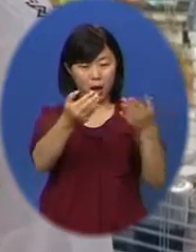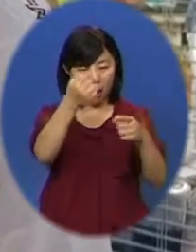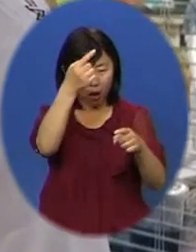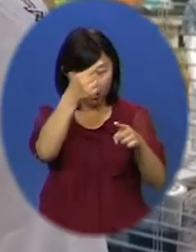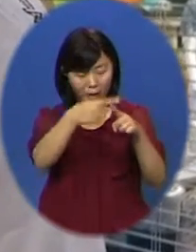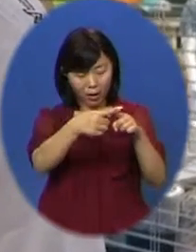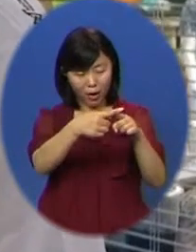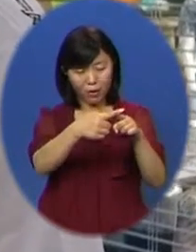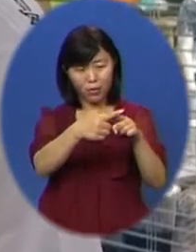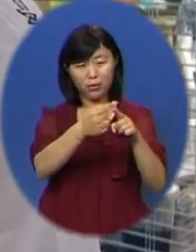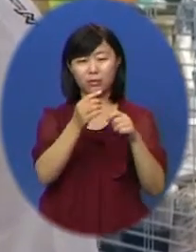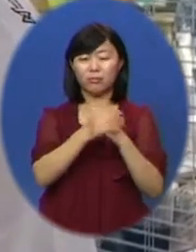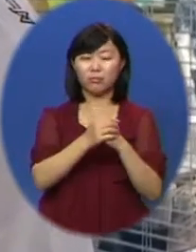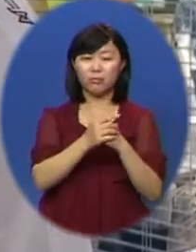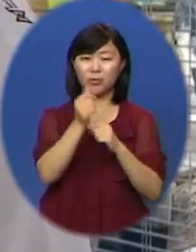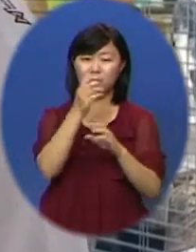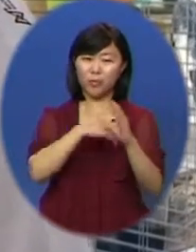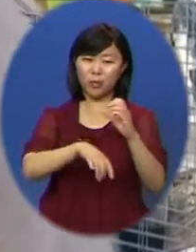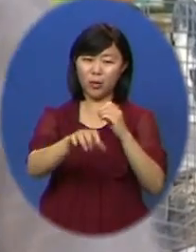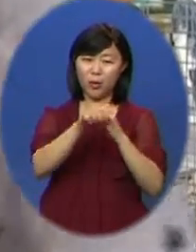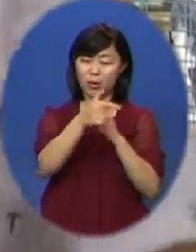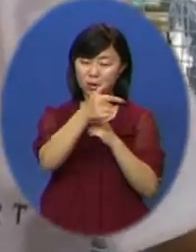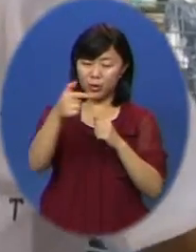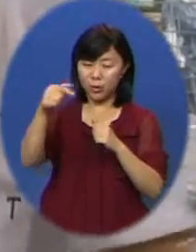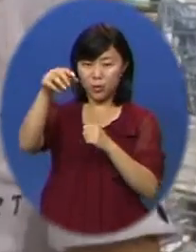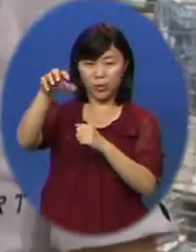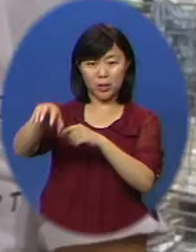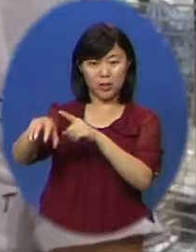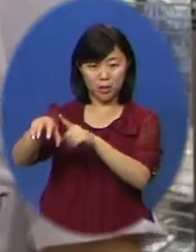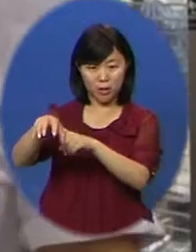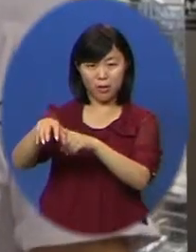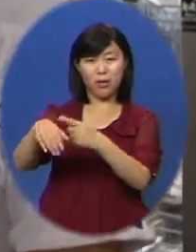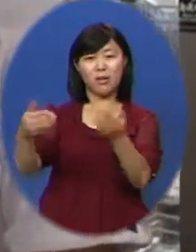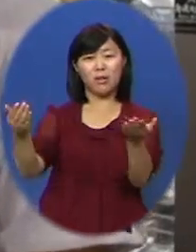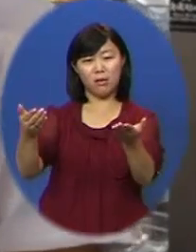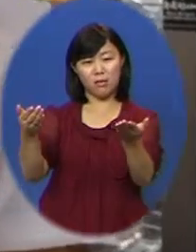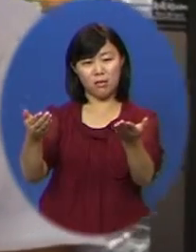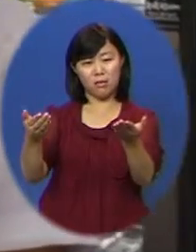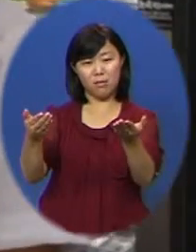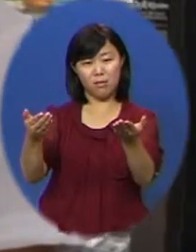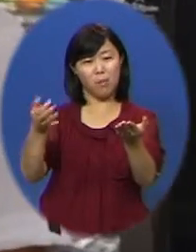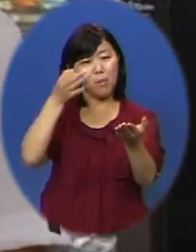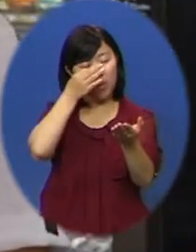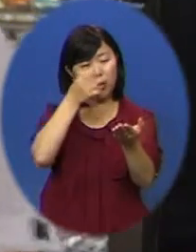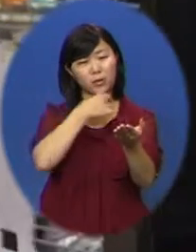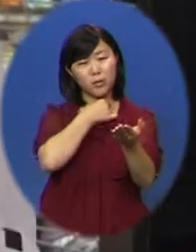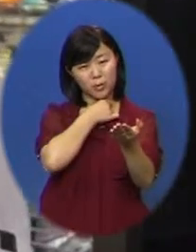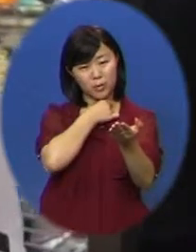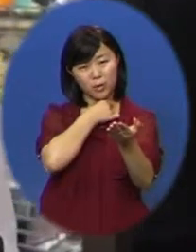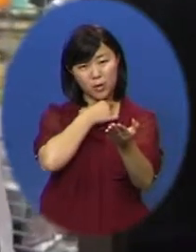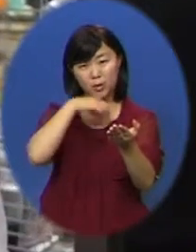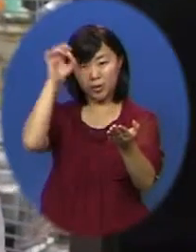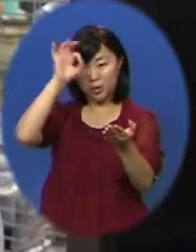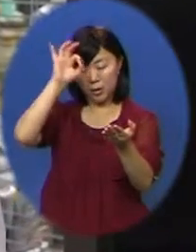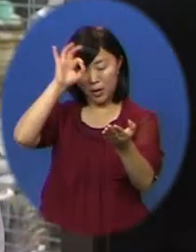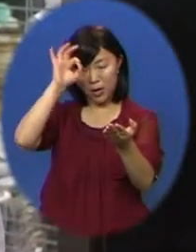있다가 이제 좀 더 큰 곳에서 제 작업을 좀 더 보여주고 싶기도 하고 그래서 이제 찾다